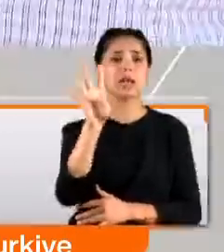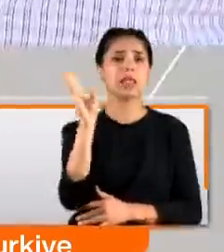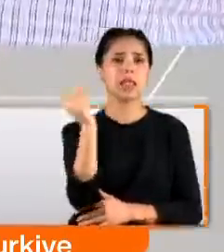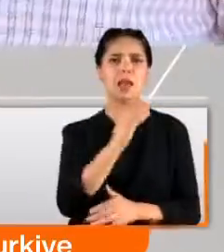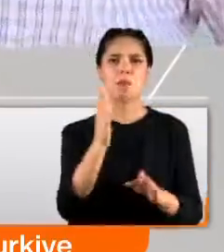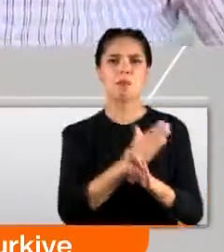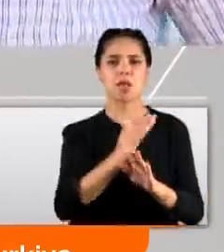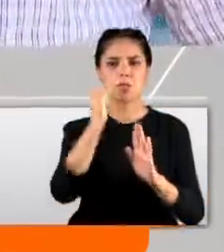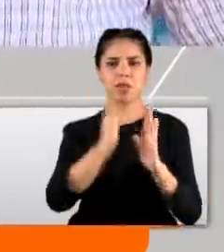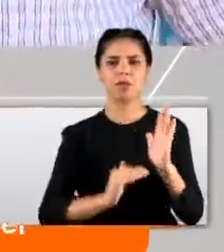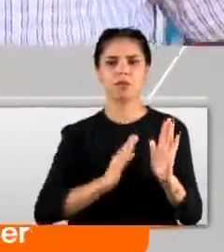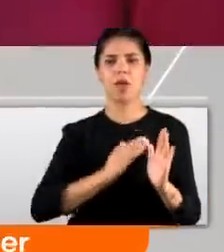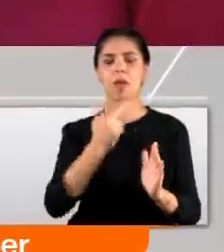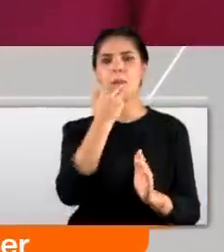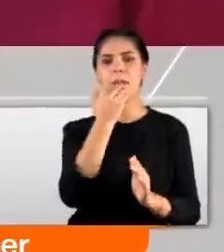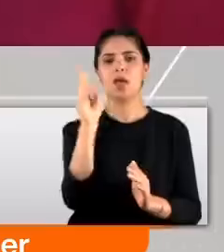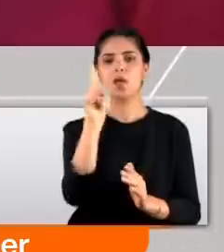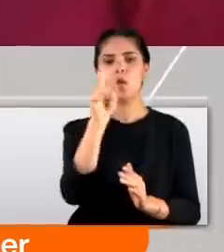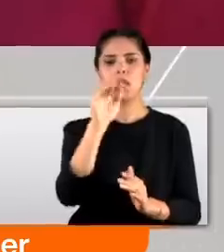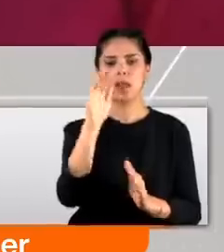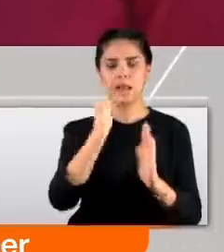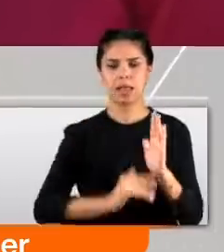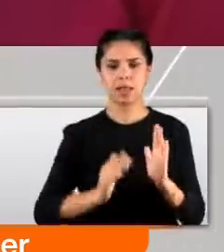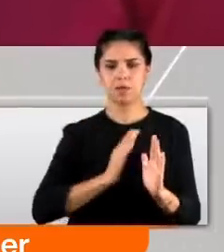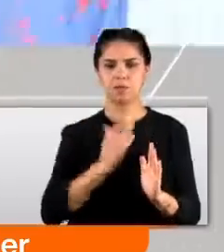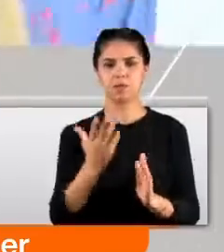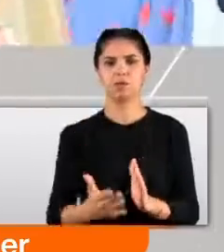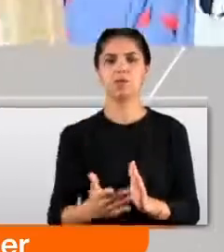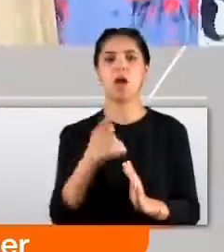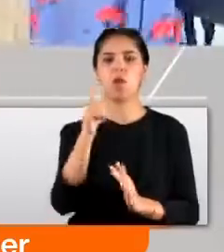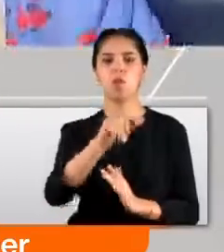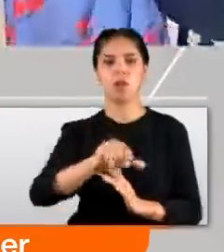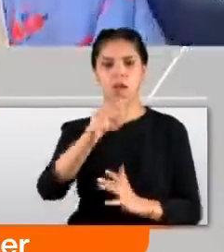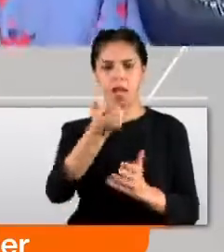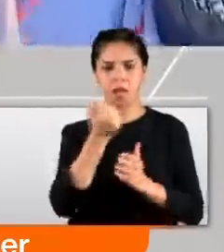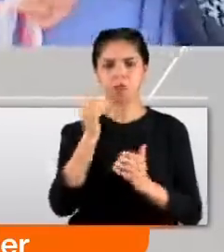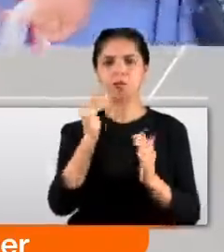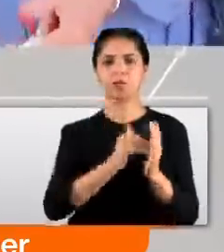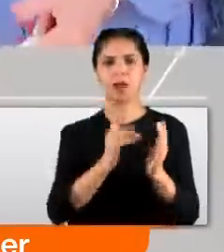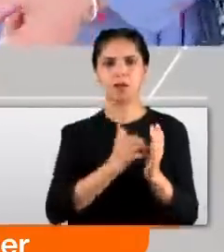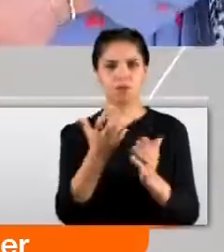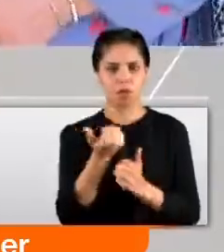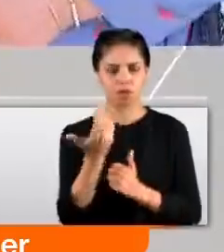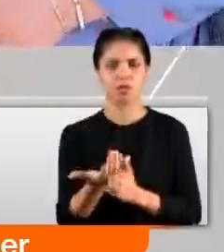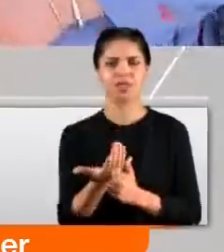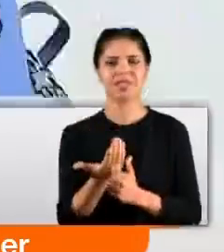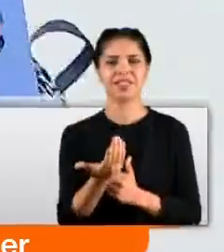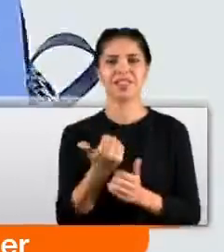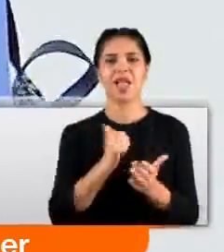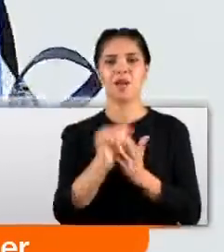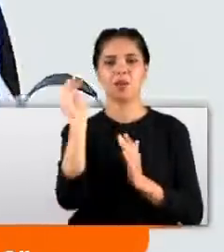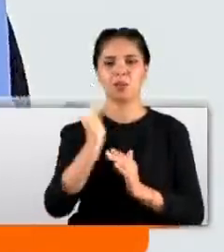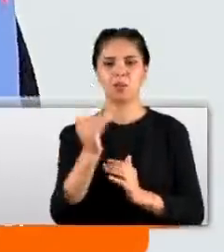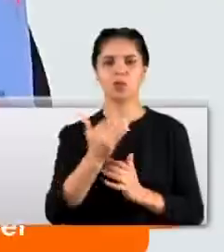düştü. Peynirde 10'ar lira düşüş olmuş. Kuru baklagillerde evet olmuş. Yağ almışsınız, pirinç almışsınız. Gayet güzel, hepsi ucuz.